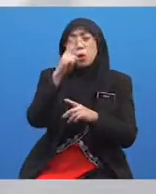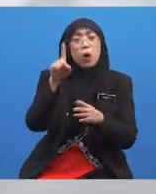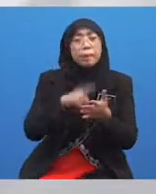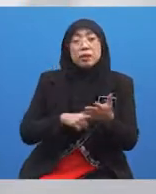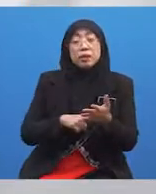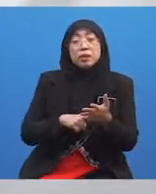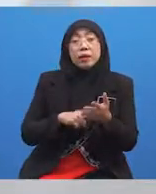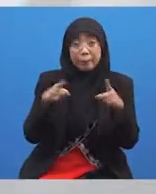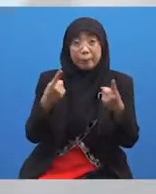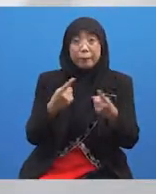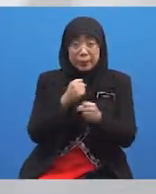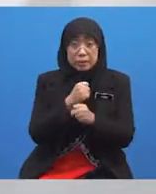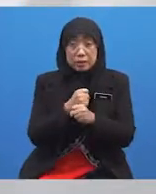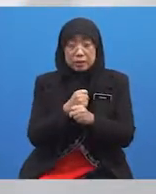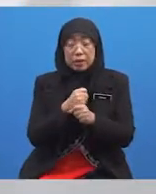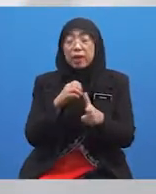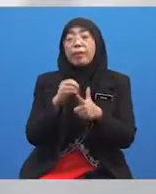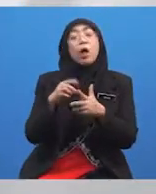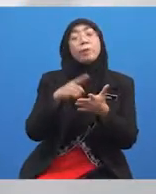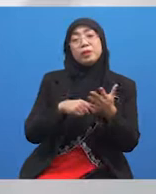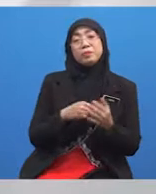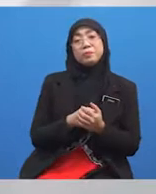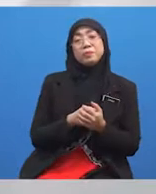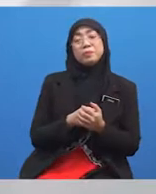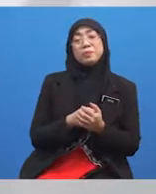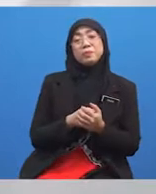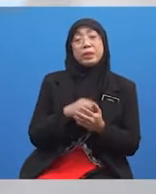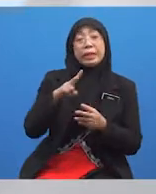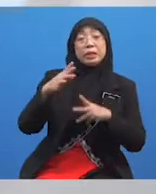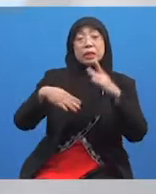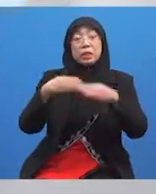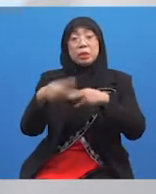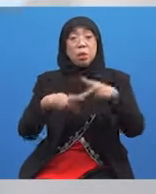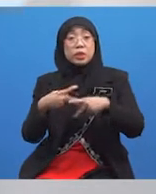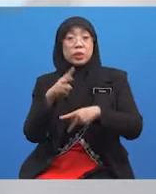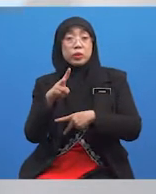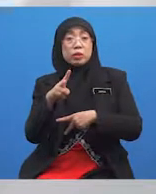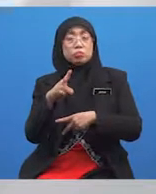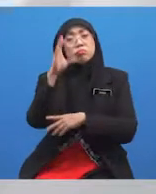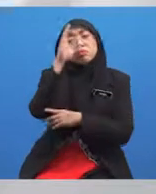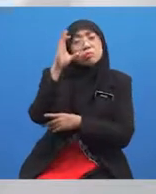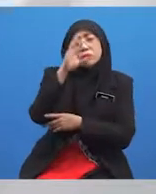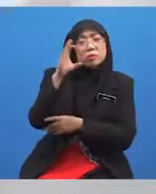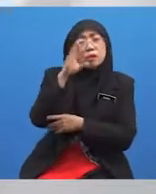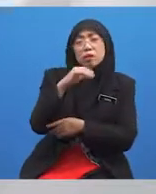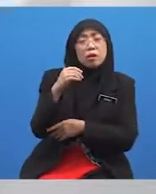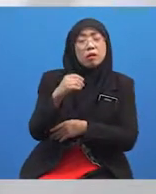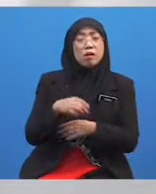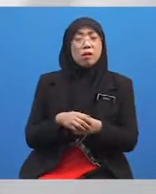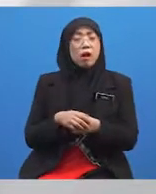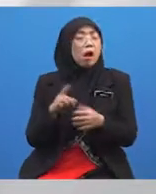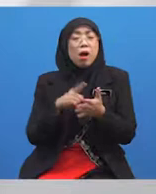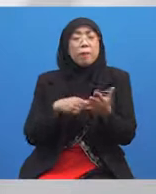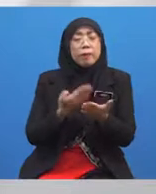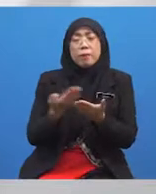lain. Baiklah, proses yang kedua, mencari maklumat. Pengguna mula mendapatkan maklumat seberapa